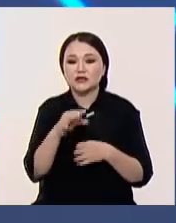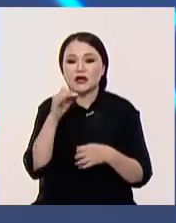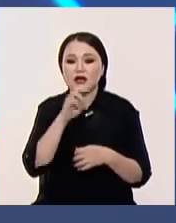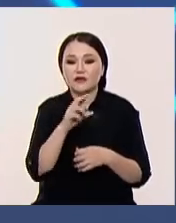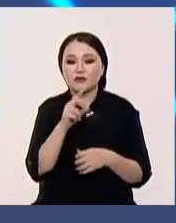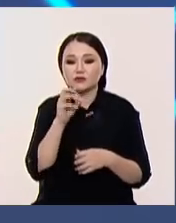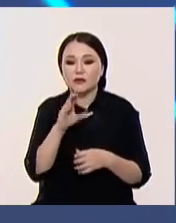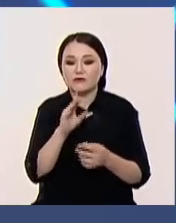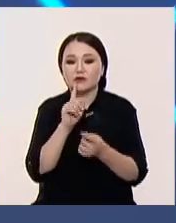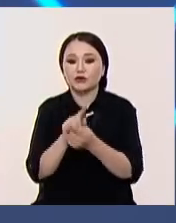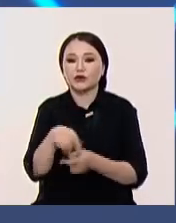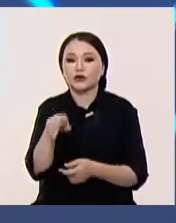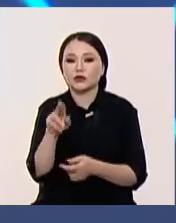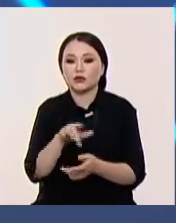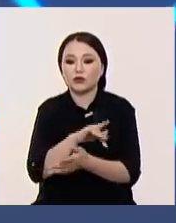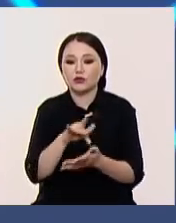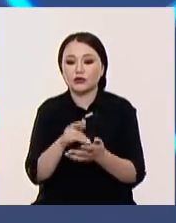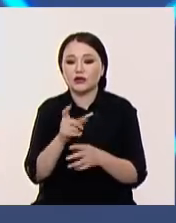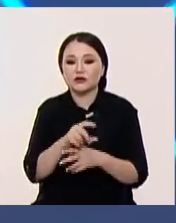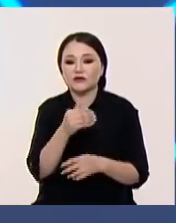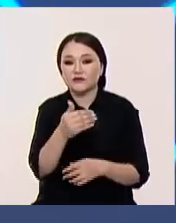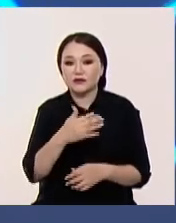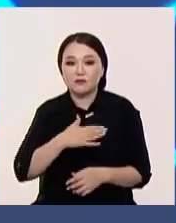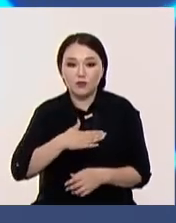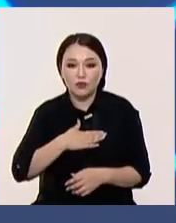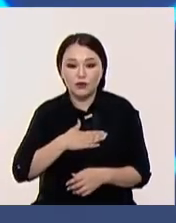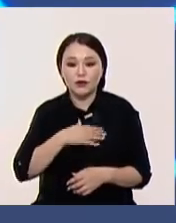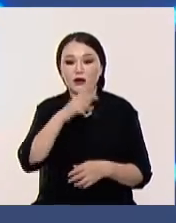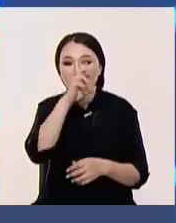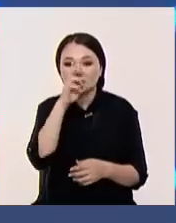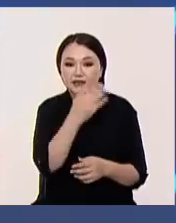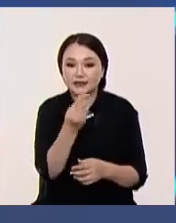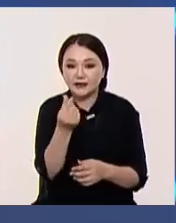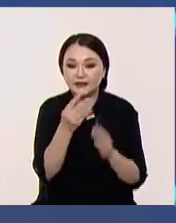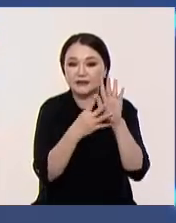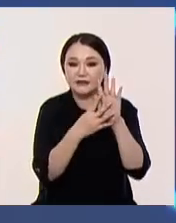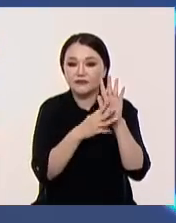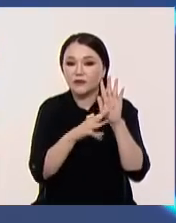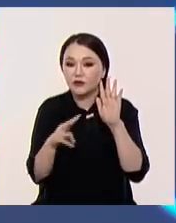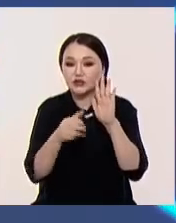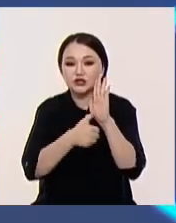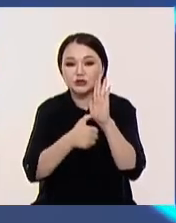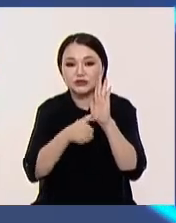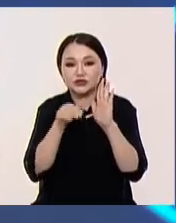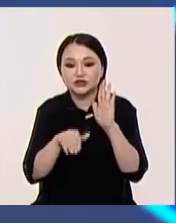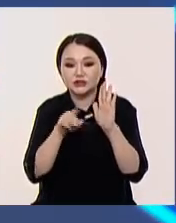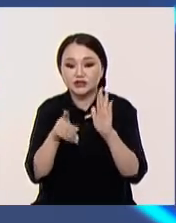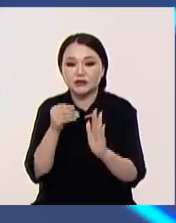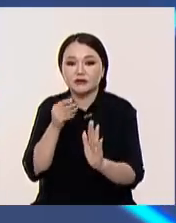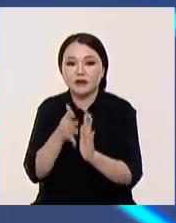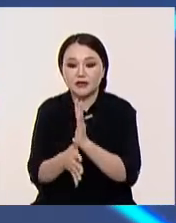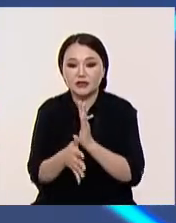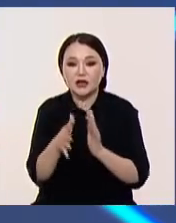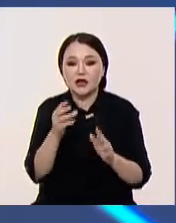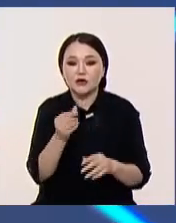пен Талдықорғанда жолығады. Осы сапарға сіз бен біздің, яғни бюджеттің 9 миллион 600 мың теңгесі кетіпті. Ал қаржы